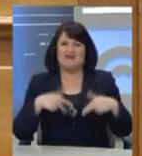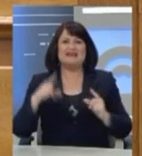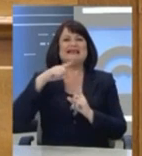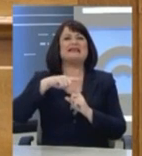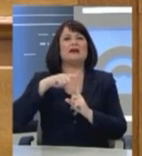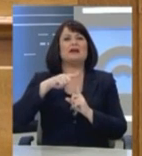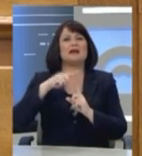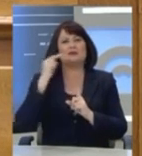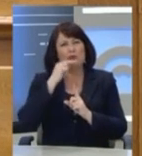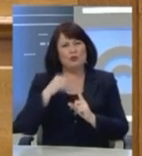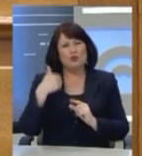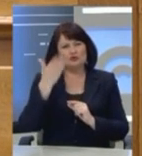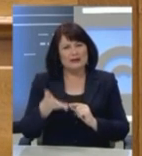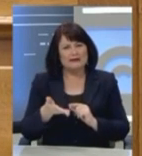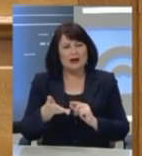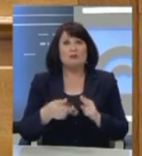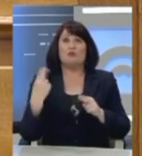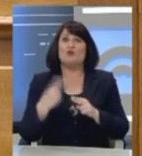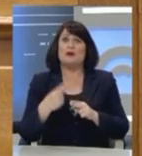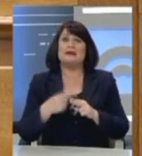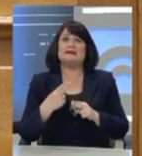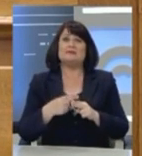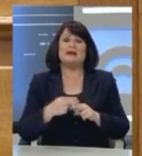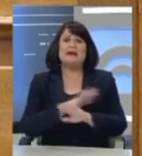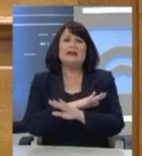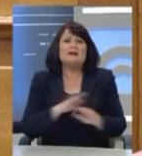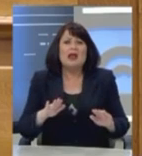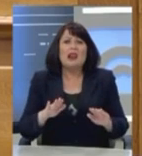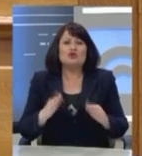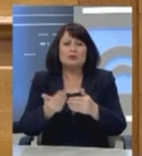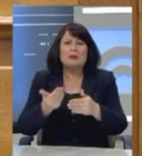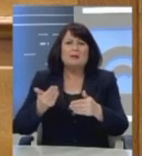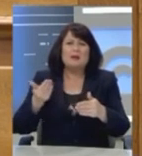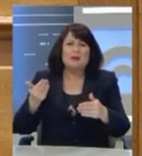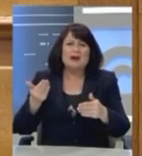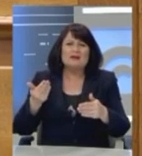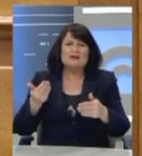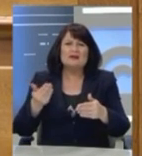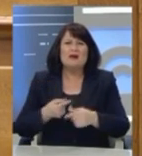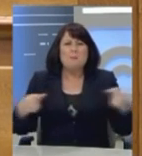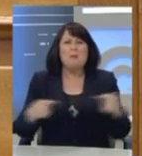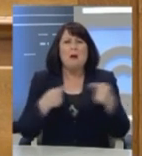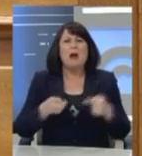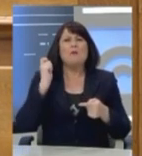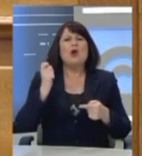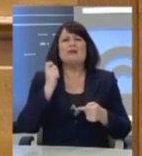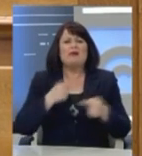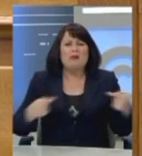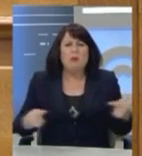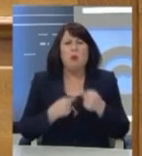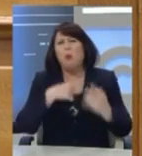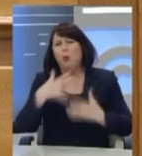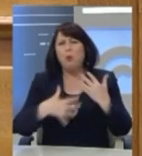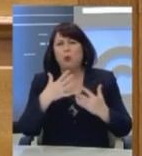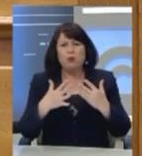Τζανετάκη σηματοδότησε επίσης τη λήξη μιας μεγάλης περίοδου σφοδρής πολιτικής έντασης και